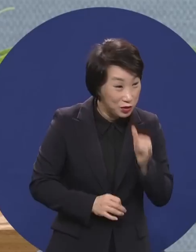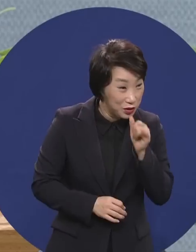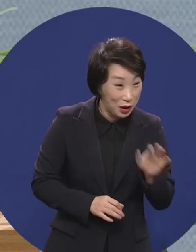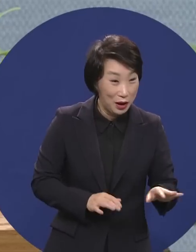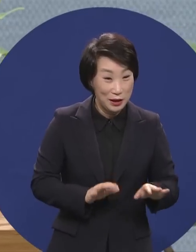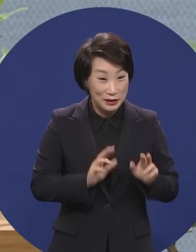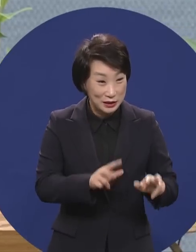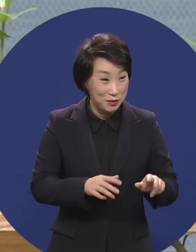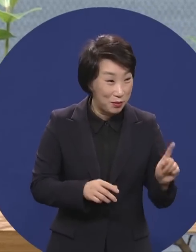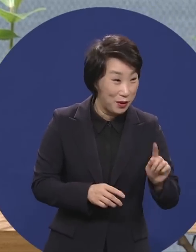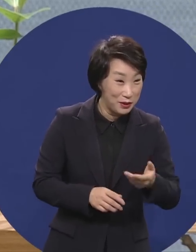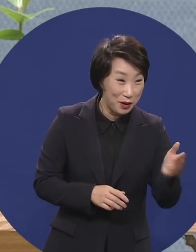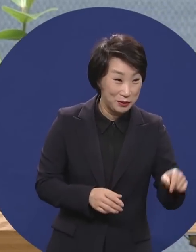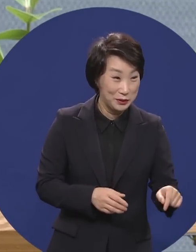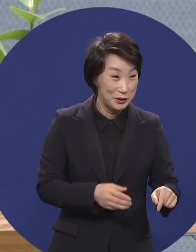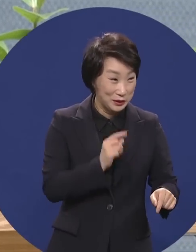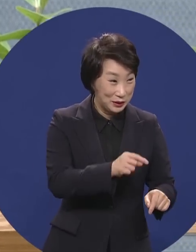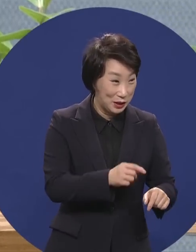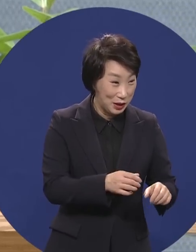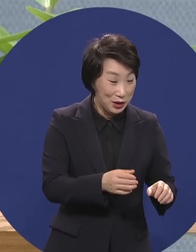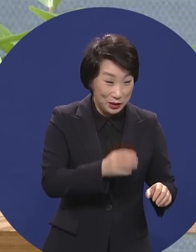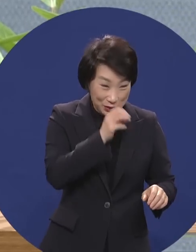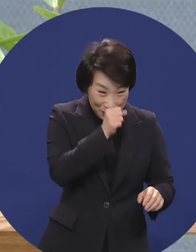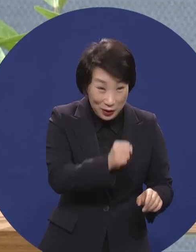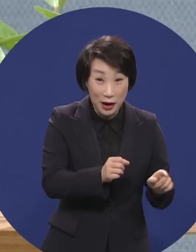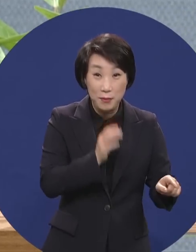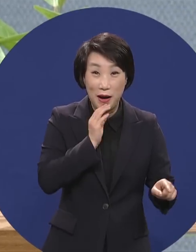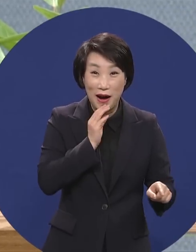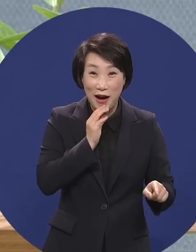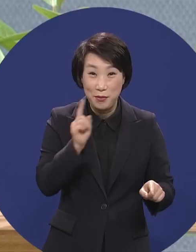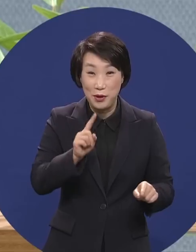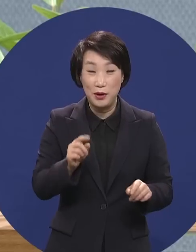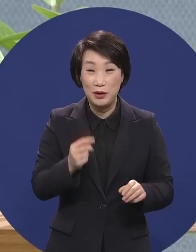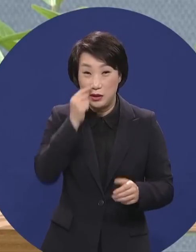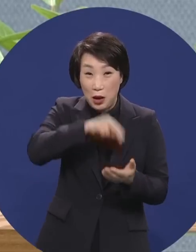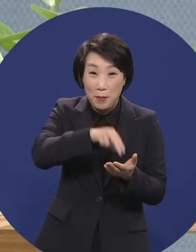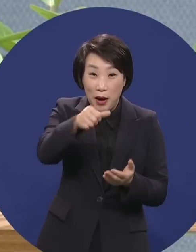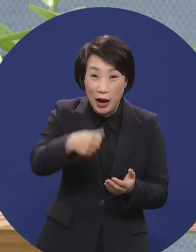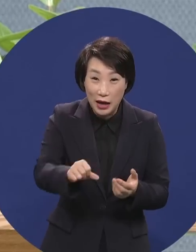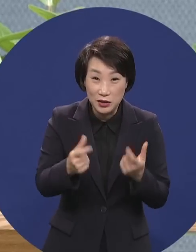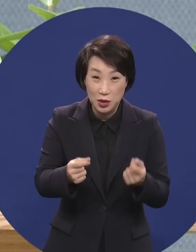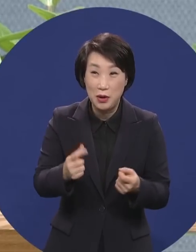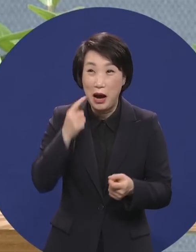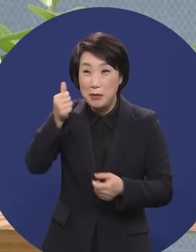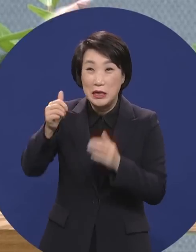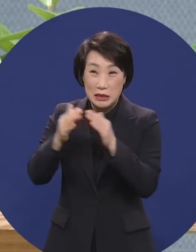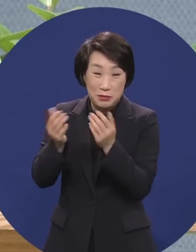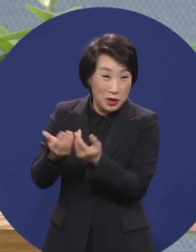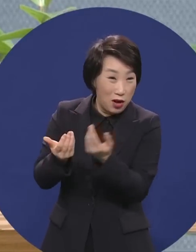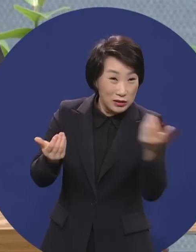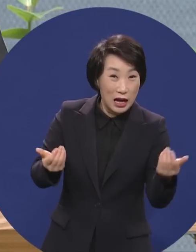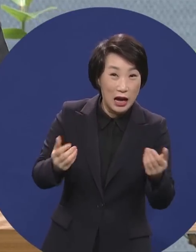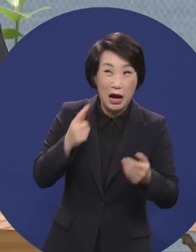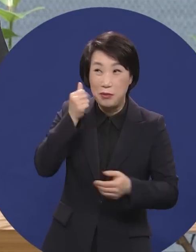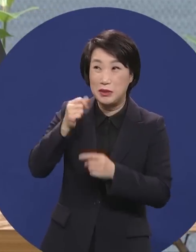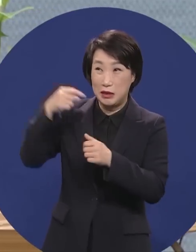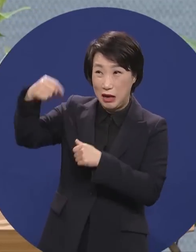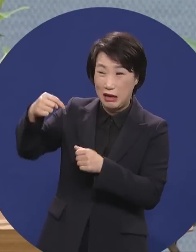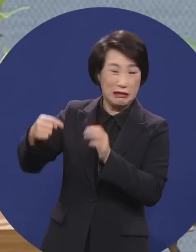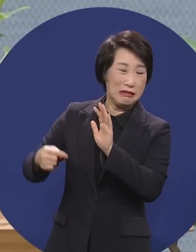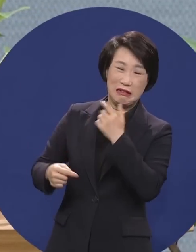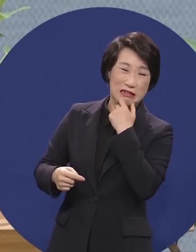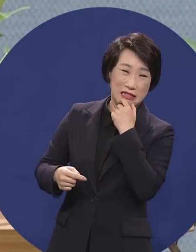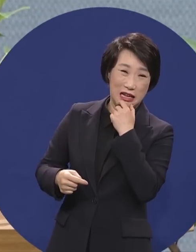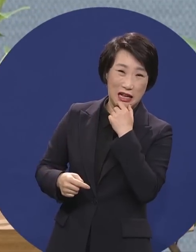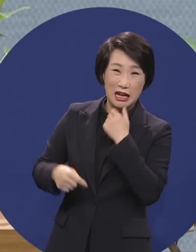무슨 먹기는 꽃감이 달다고 그저 어떻든 간에 나는 탕자처럼 아버지 집을 떠나. 아버지 말이 귀찮아. 밤낮